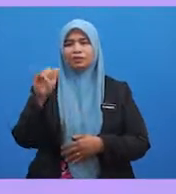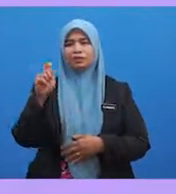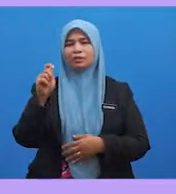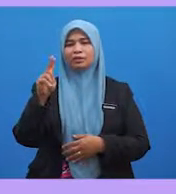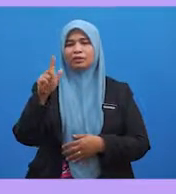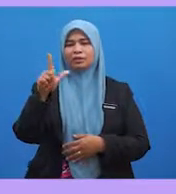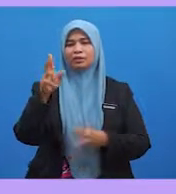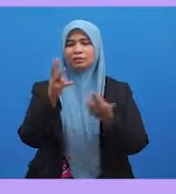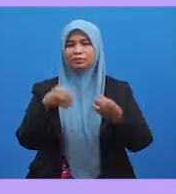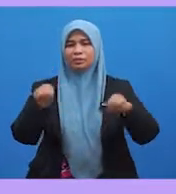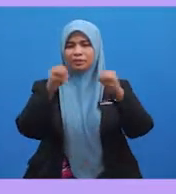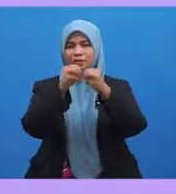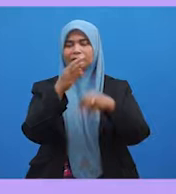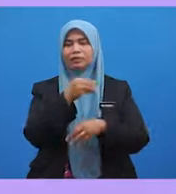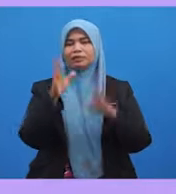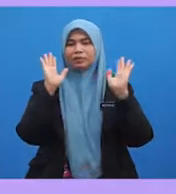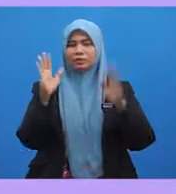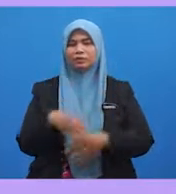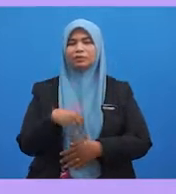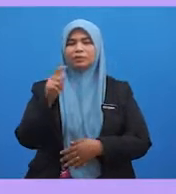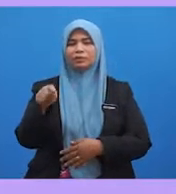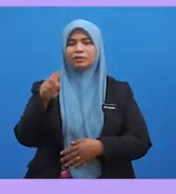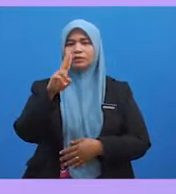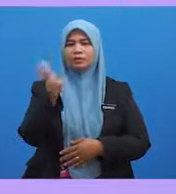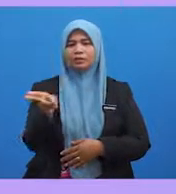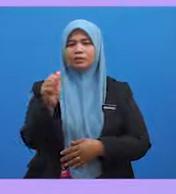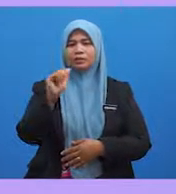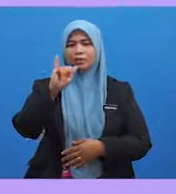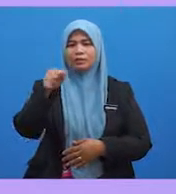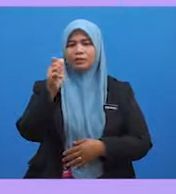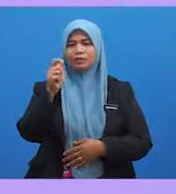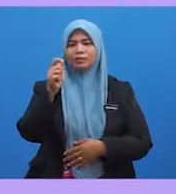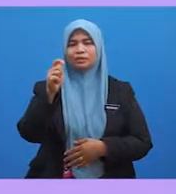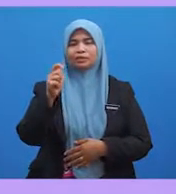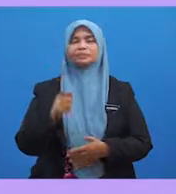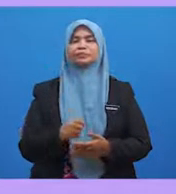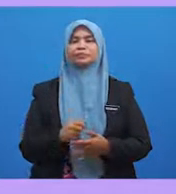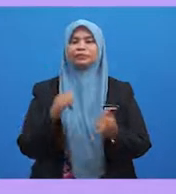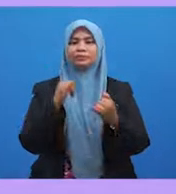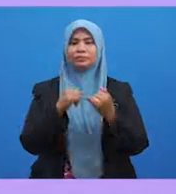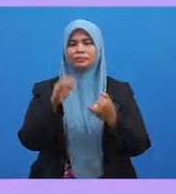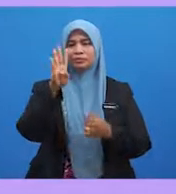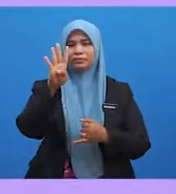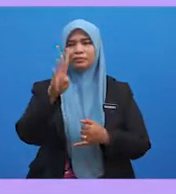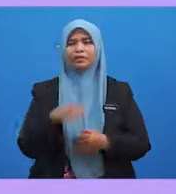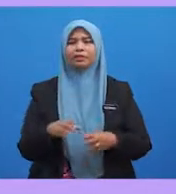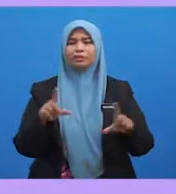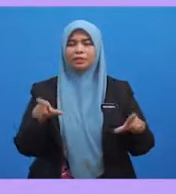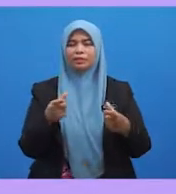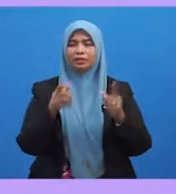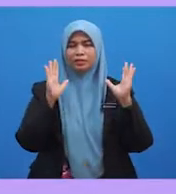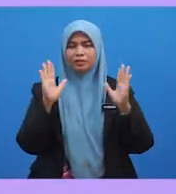dan solat sunat hajat. Dan yang keempat, iaitu yang terakhir,